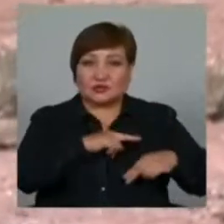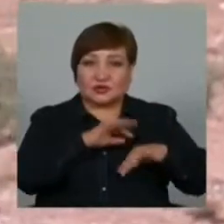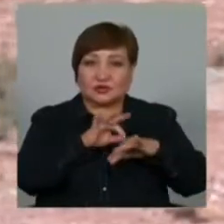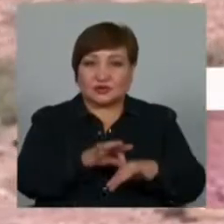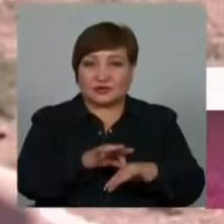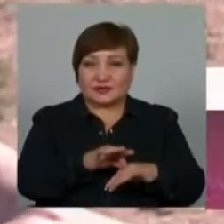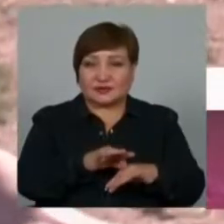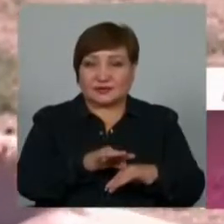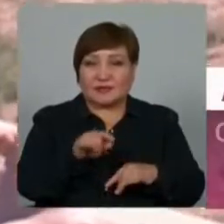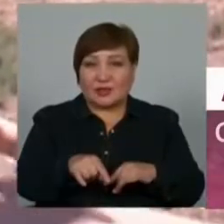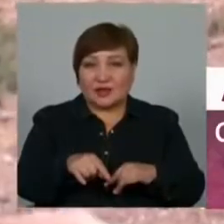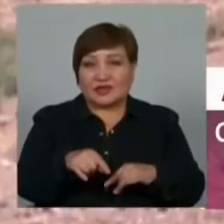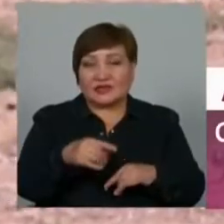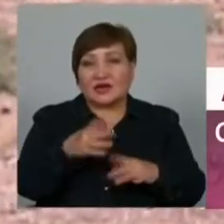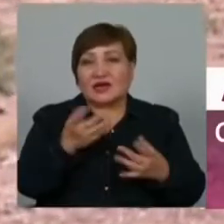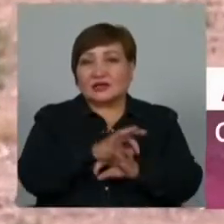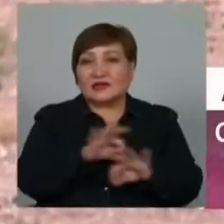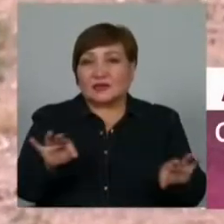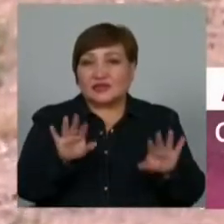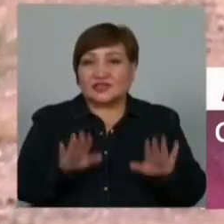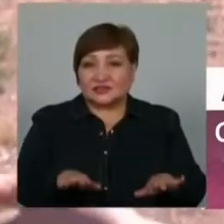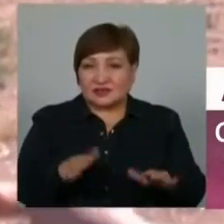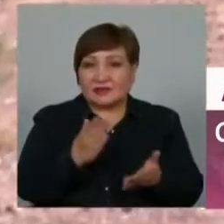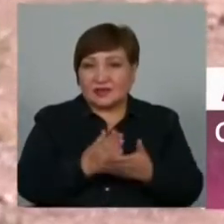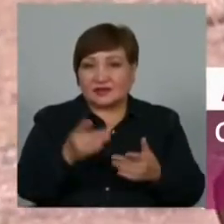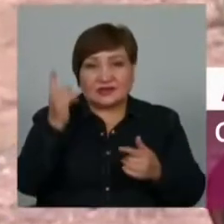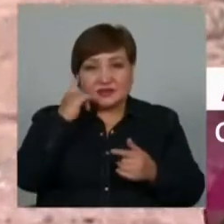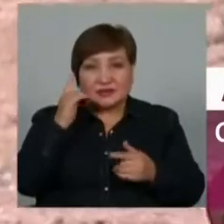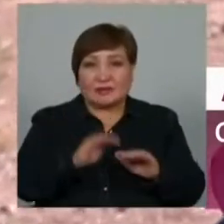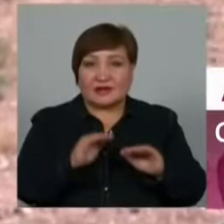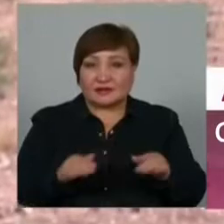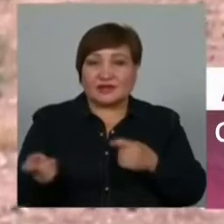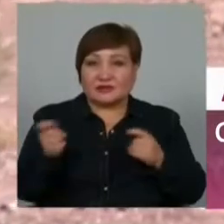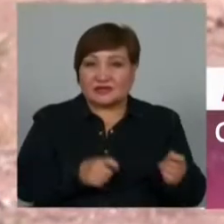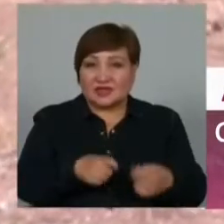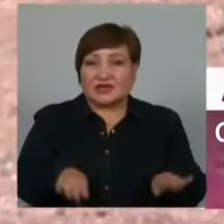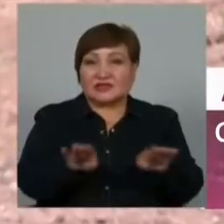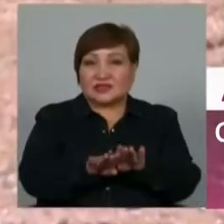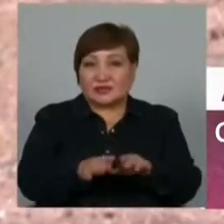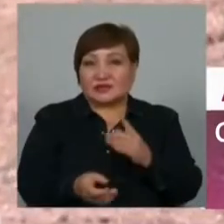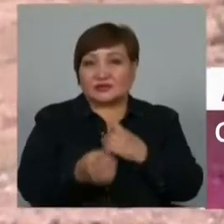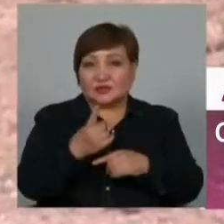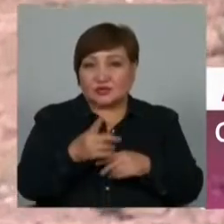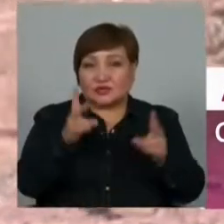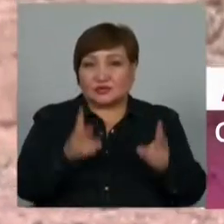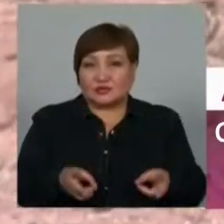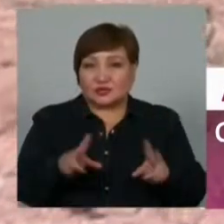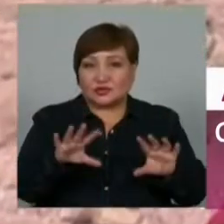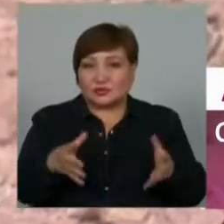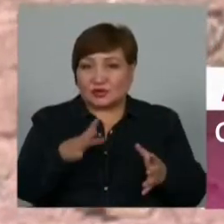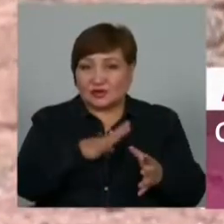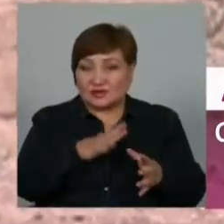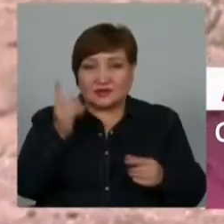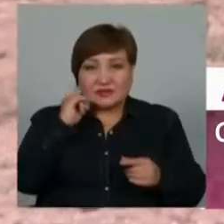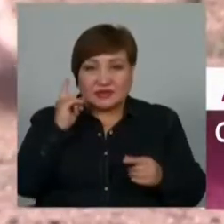горячих источников. Осындай керемет жердің барын естіп, балаларымды әкелгенбіз. Жабық тұр екен. Төтенше жағдай болғанын естімедік. Интернет көздерінен